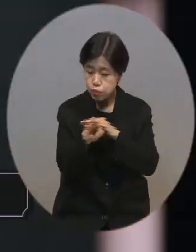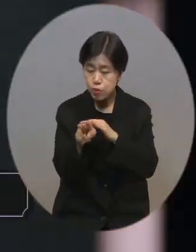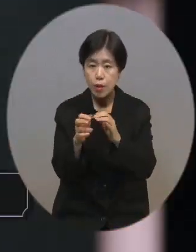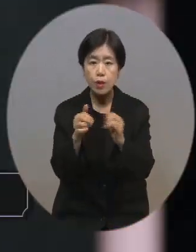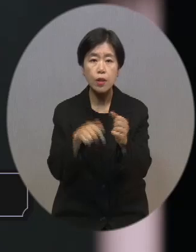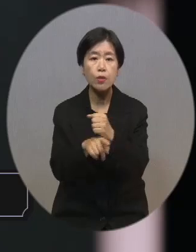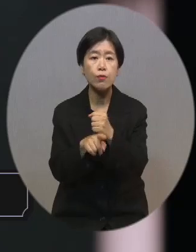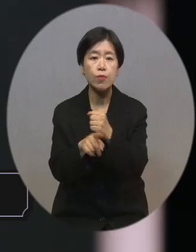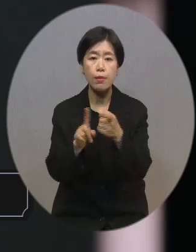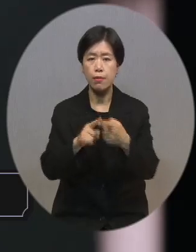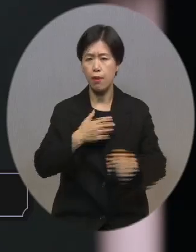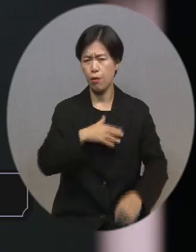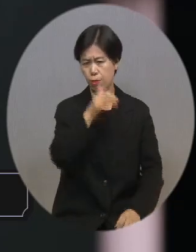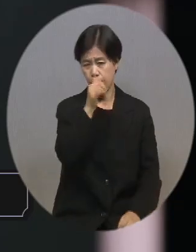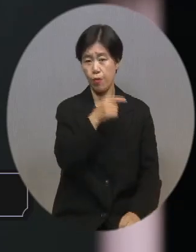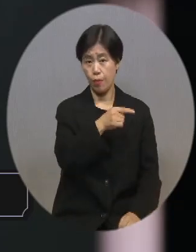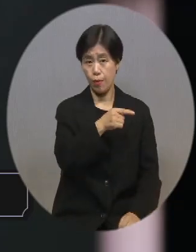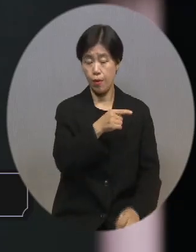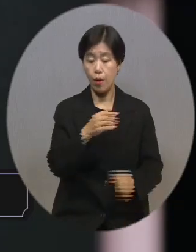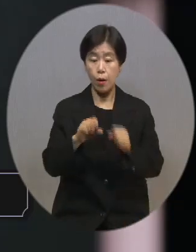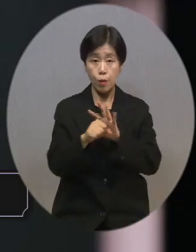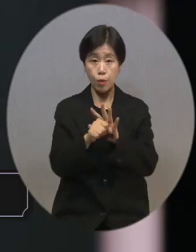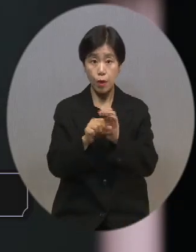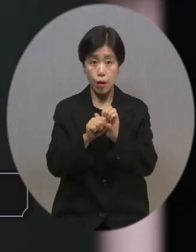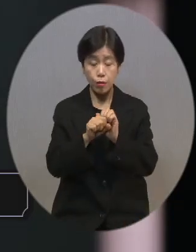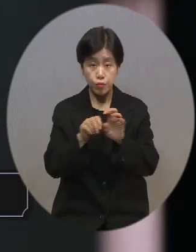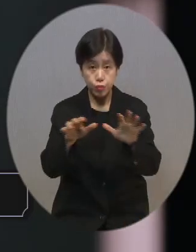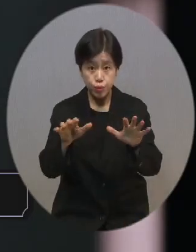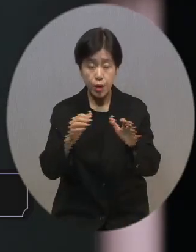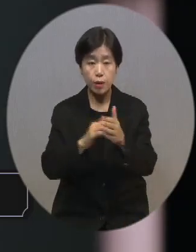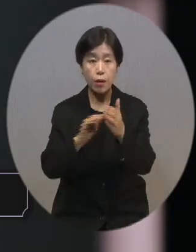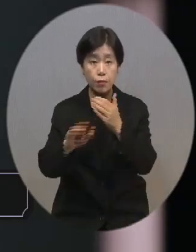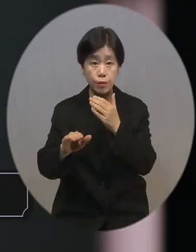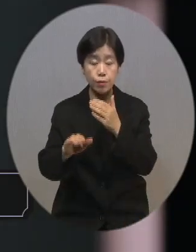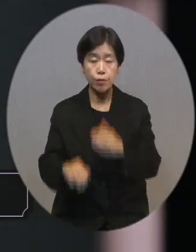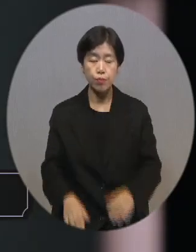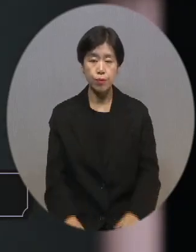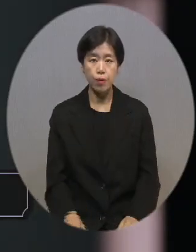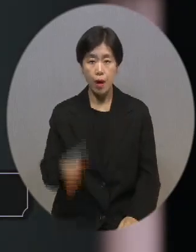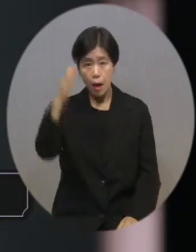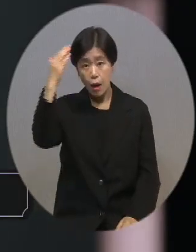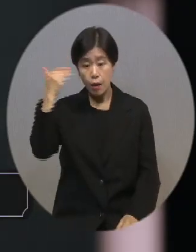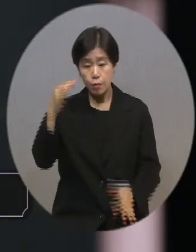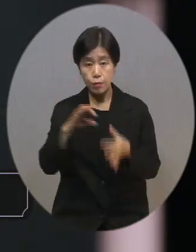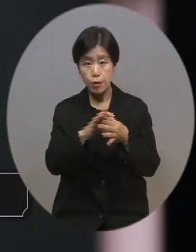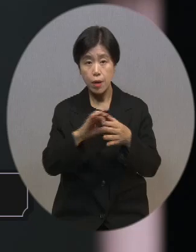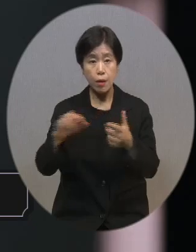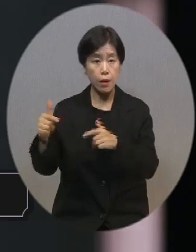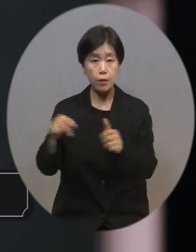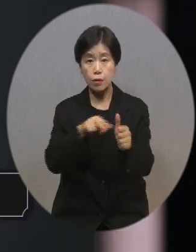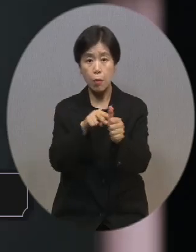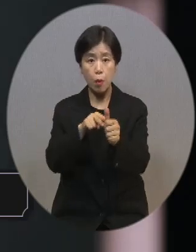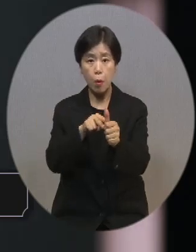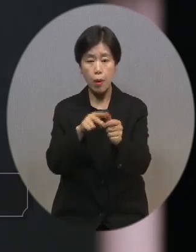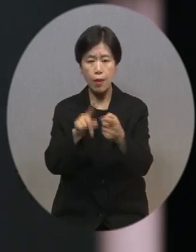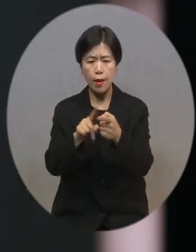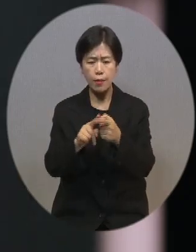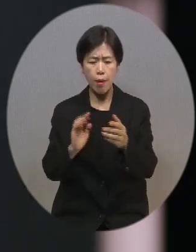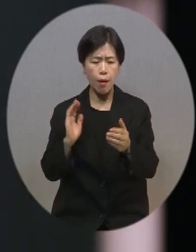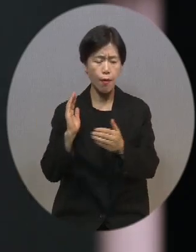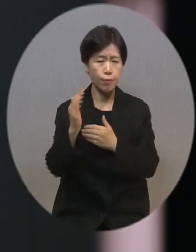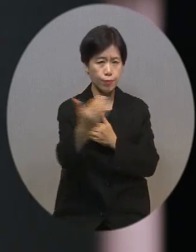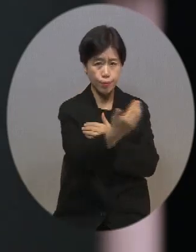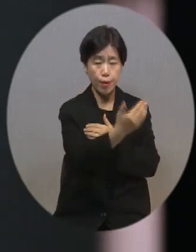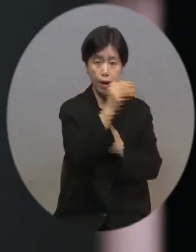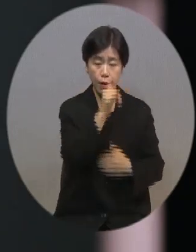특히 코로나 이후 지난 3년 동안은 북한은 이 외부 정보 특히 한국 관련된 거를 차단을 하고